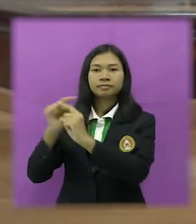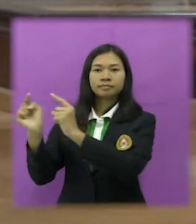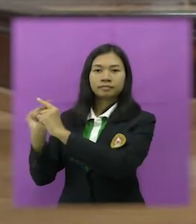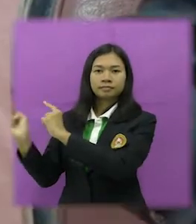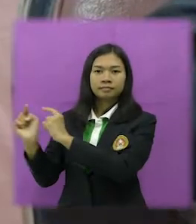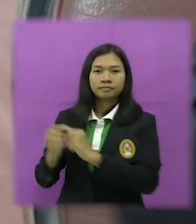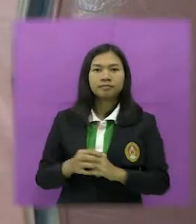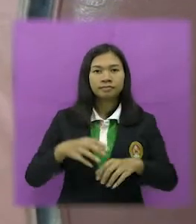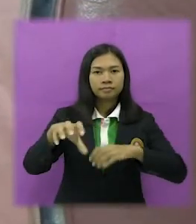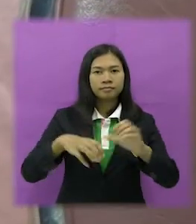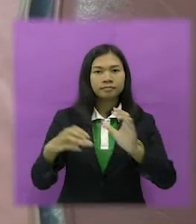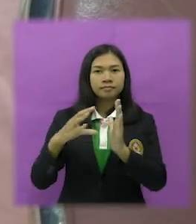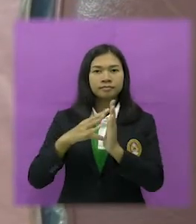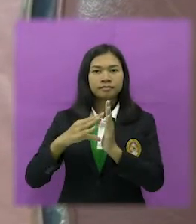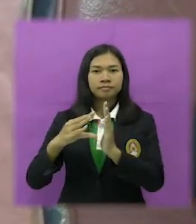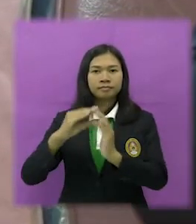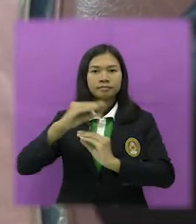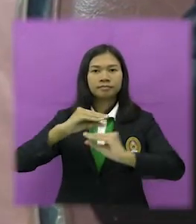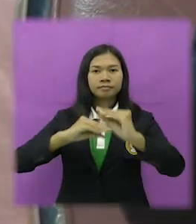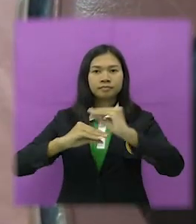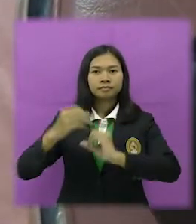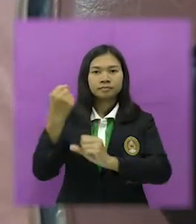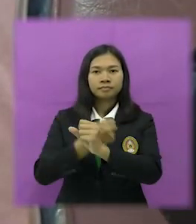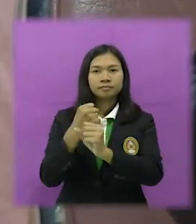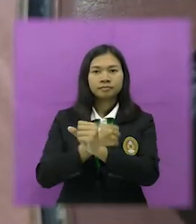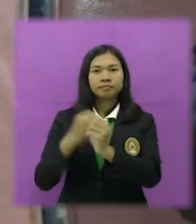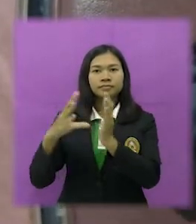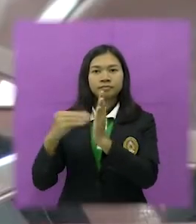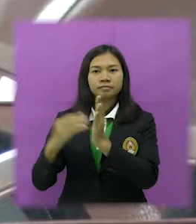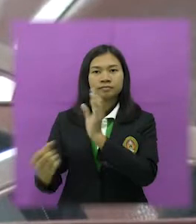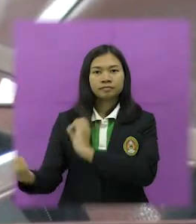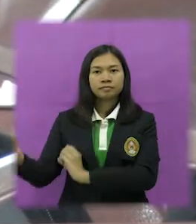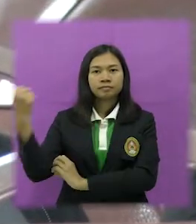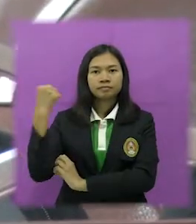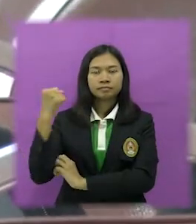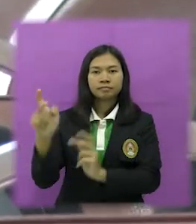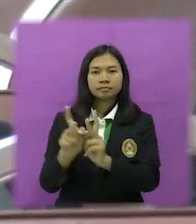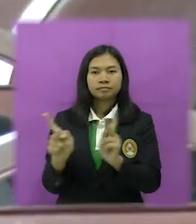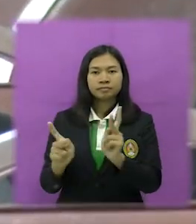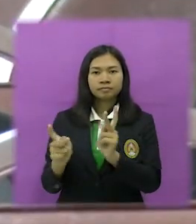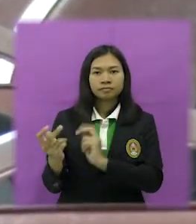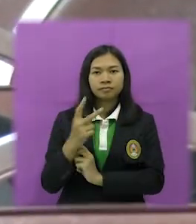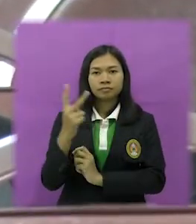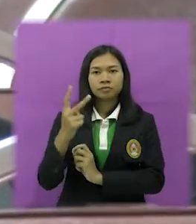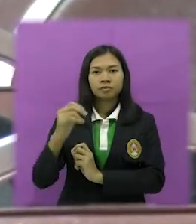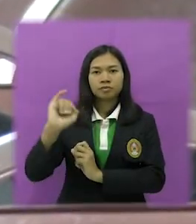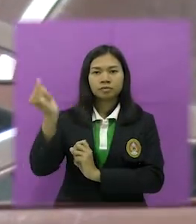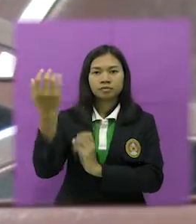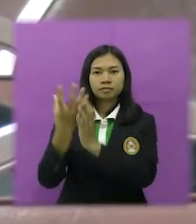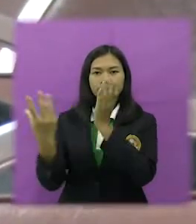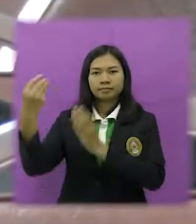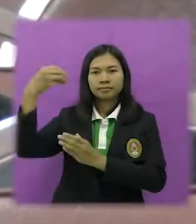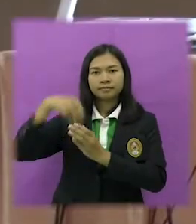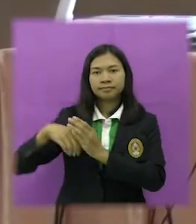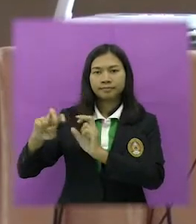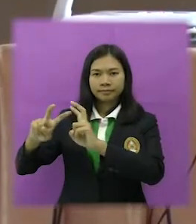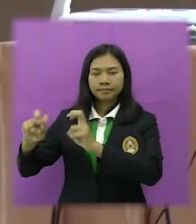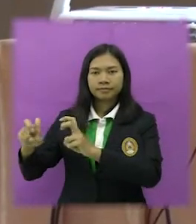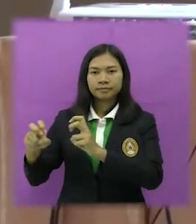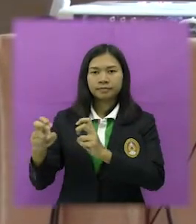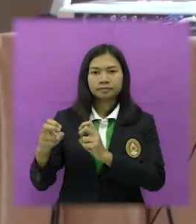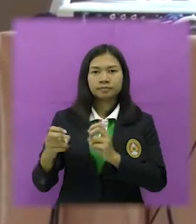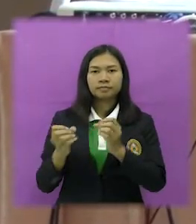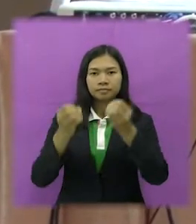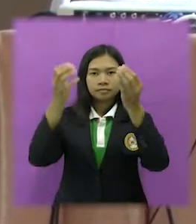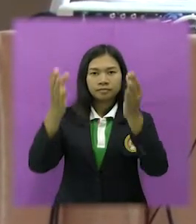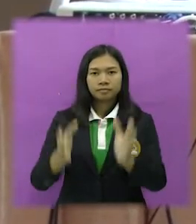ต่างๆจึงได้จัดโครงการฝึกอบรมเพื่อสร้างความเข้มแข็งให้กรรมการพิจารณาจริยธรรมการวิจัยตลอดจนอา